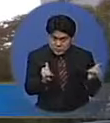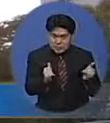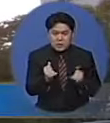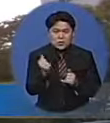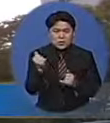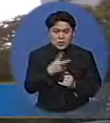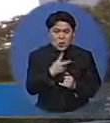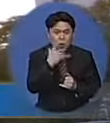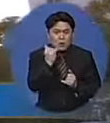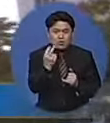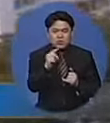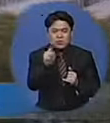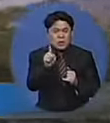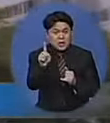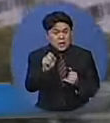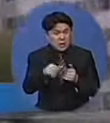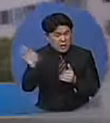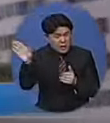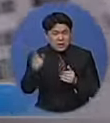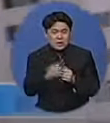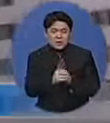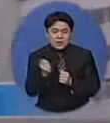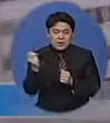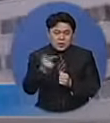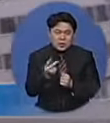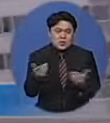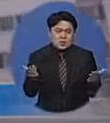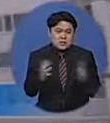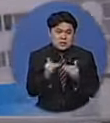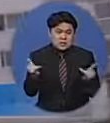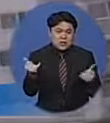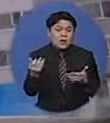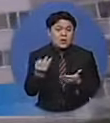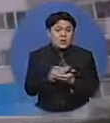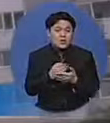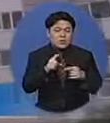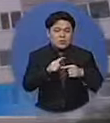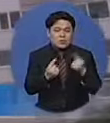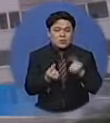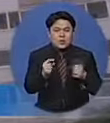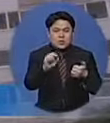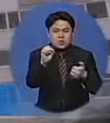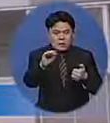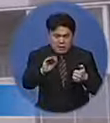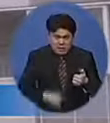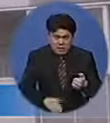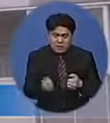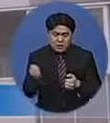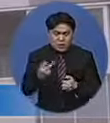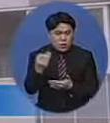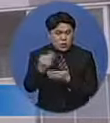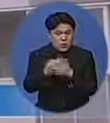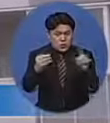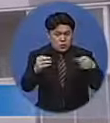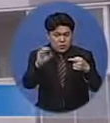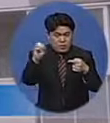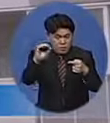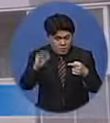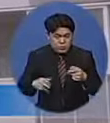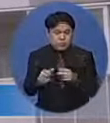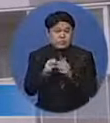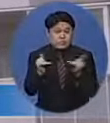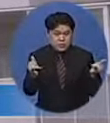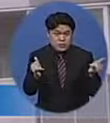한부모 가족, 도시근로자 월평균 소득의 50% 이하인 가구, 소득 100% 이하인 장애인이